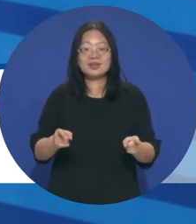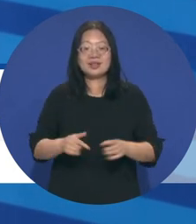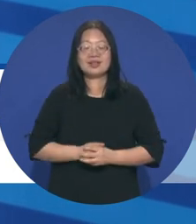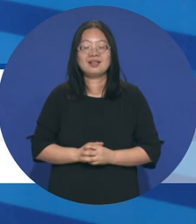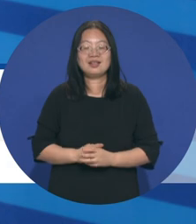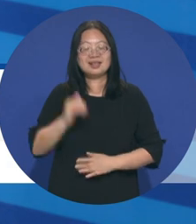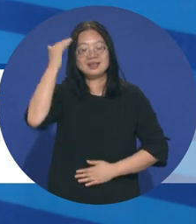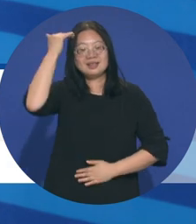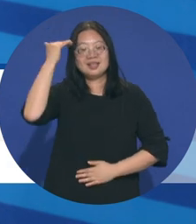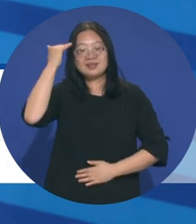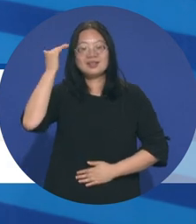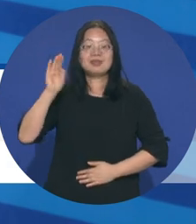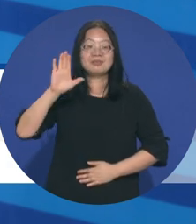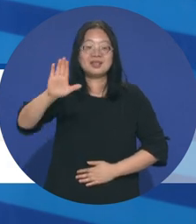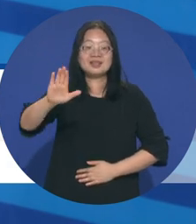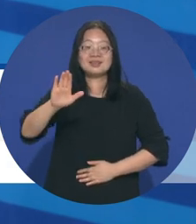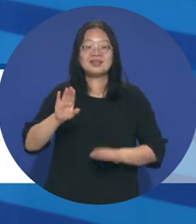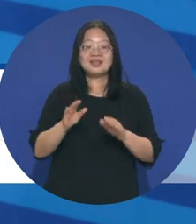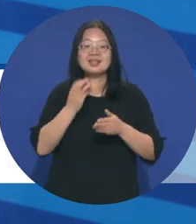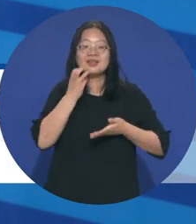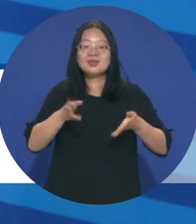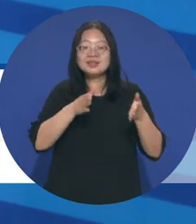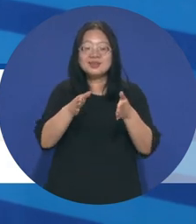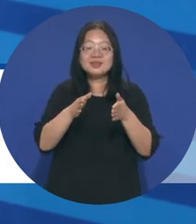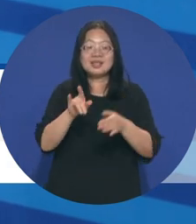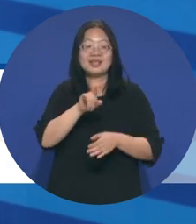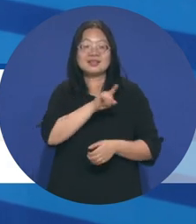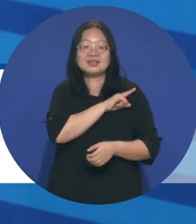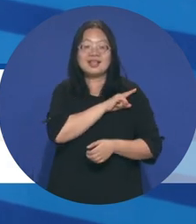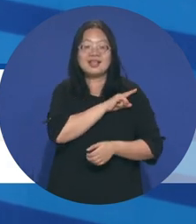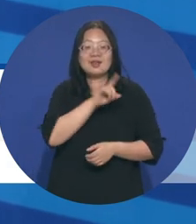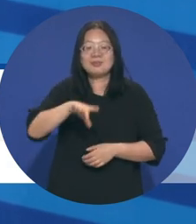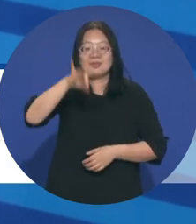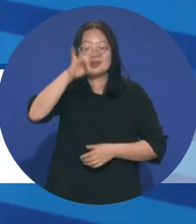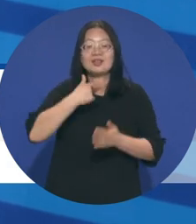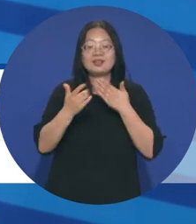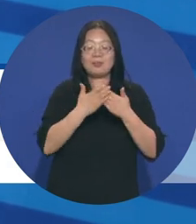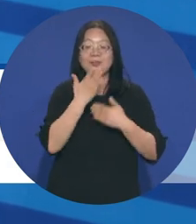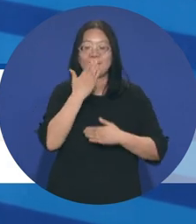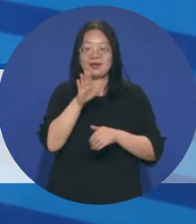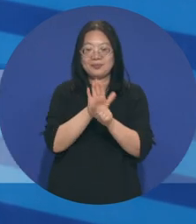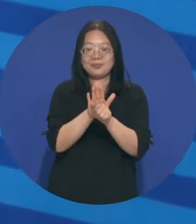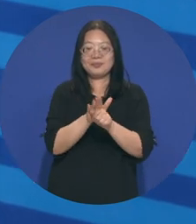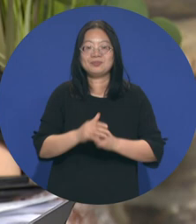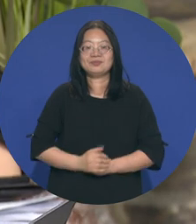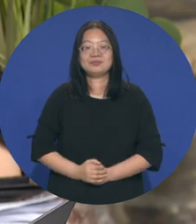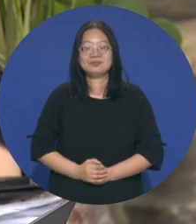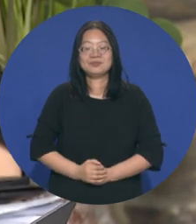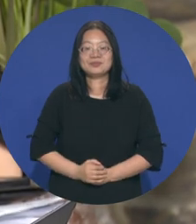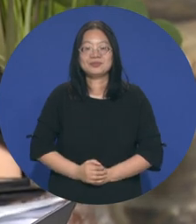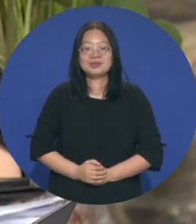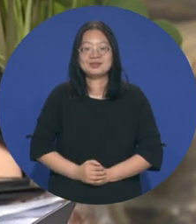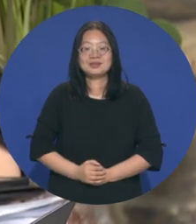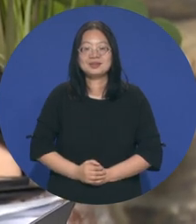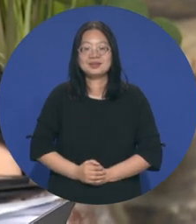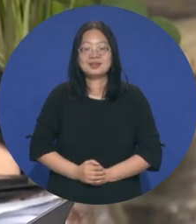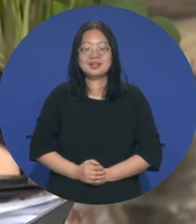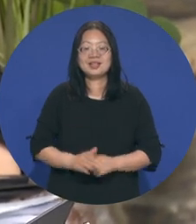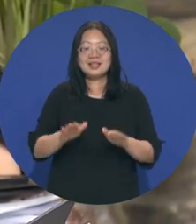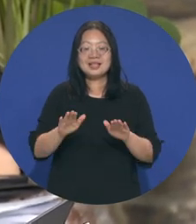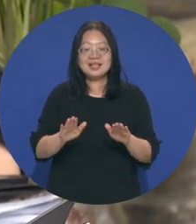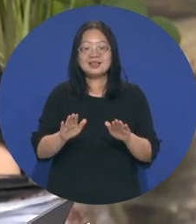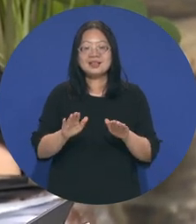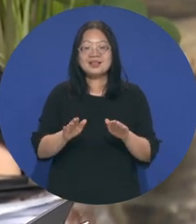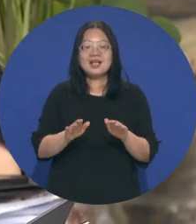바꾸는 기회, 대한민국의 미래를 경기도에서 가장 먼저 경험할 수 있도록 하는. 한편 민선 8기